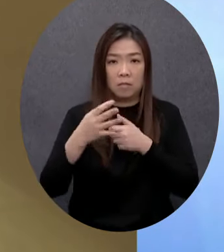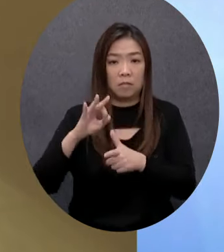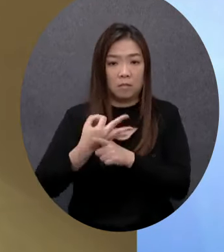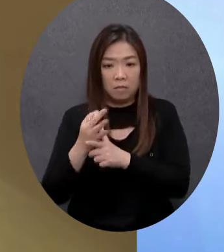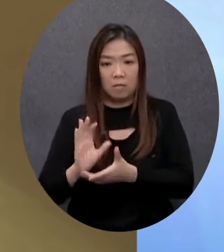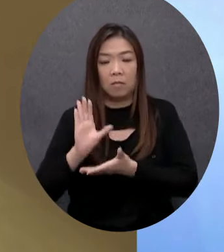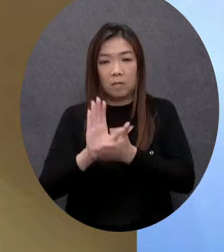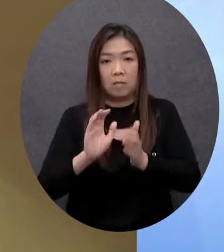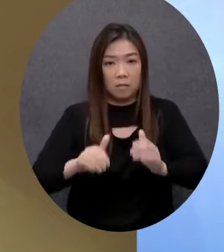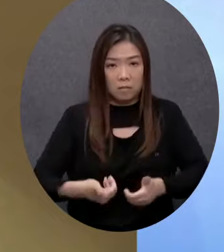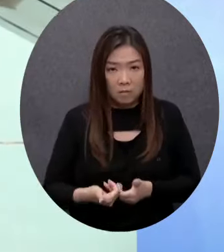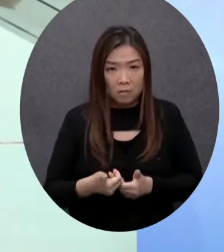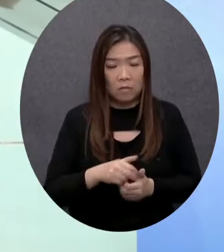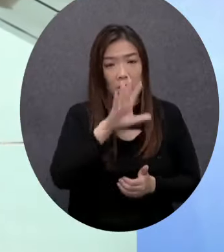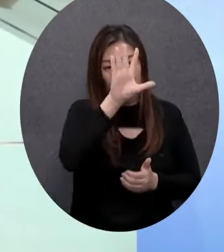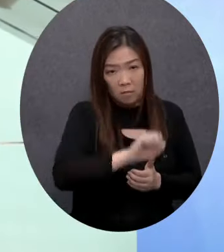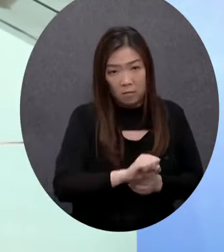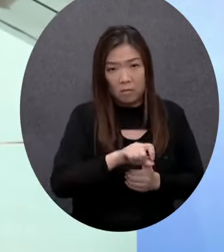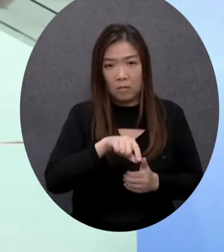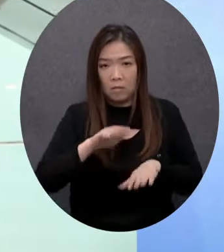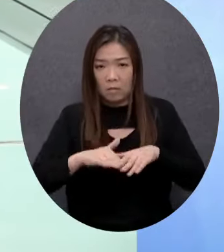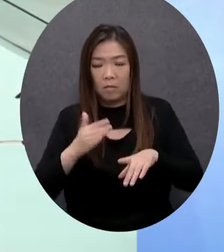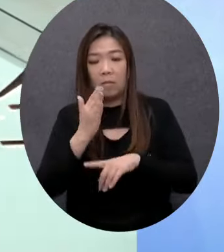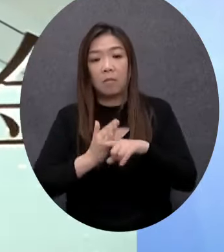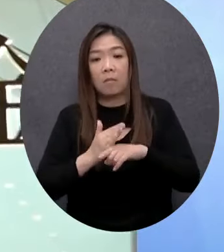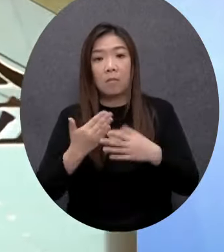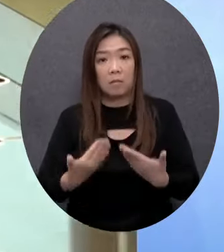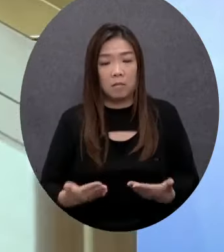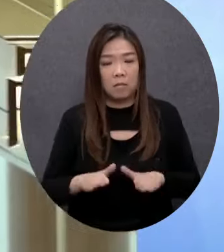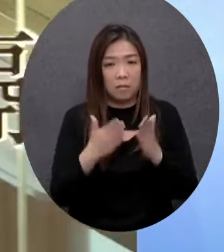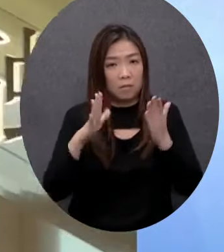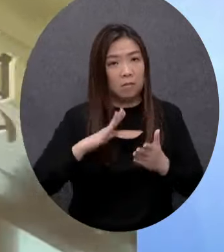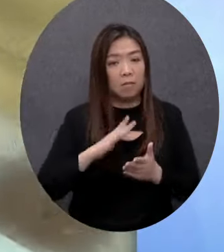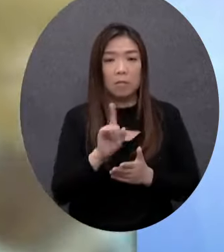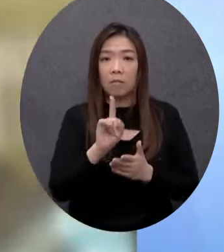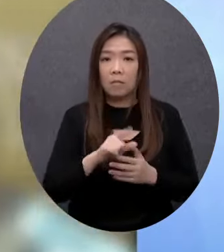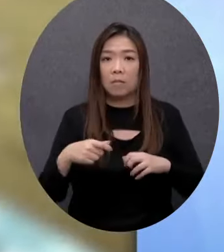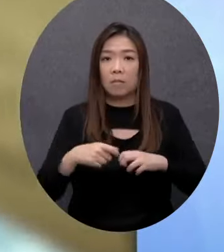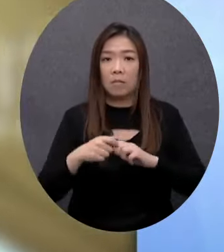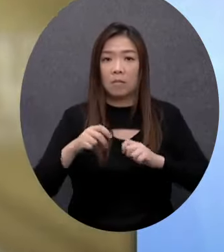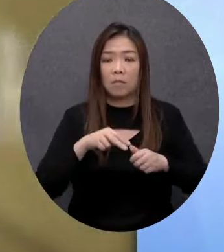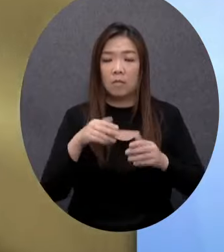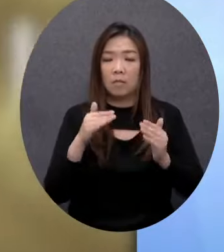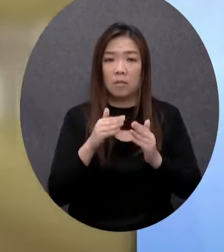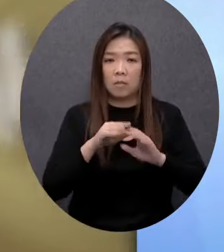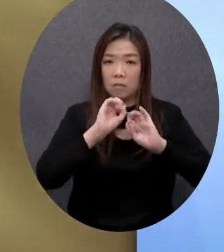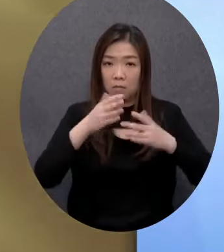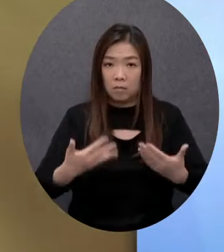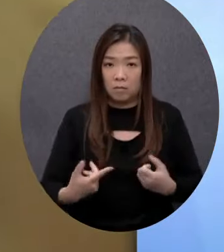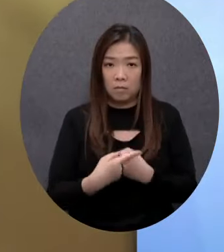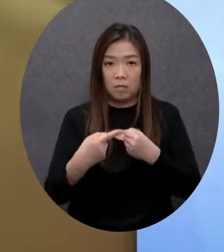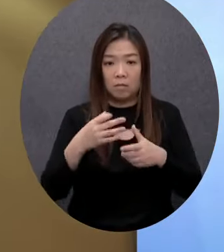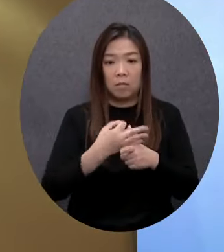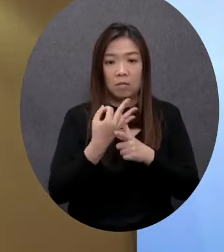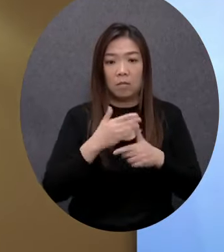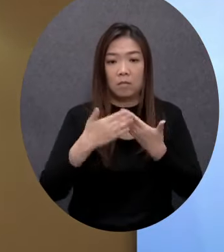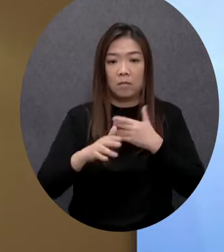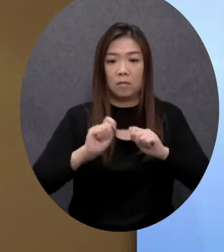已经占全年的超过一半。今年开局表现又点呢？金管局公布今年第一季外汇基金录